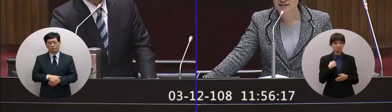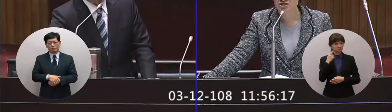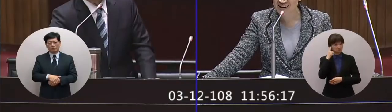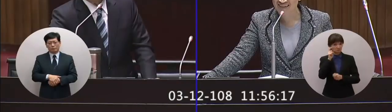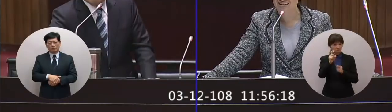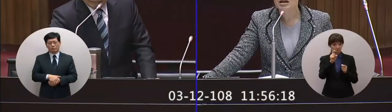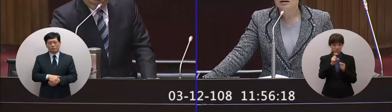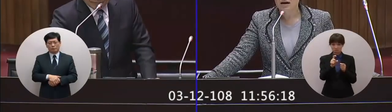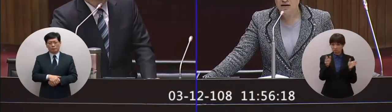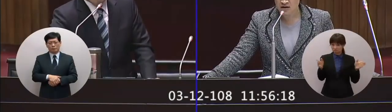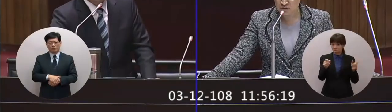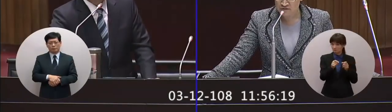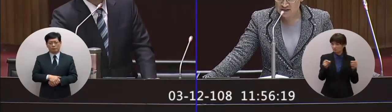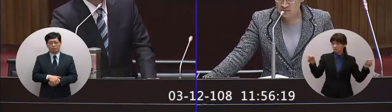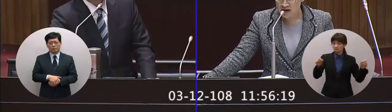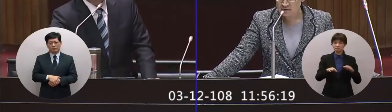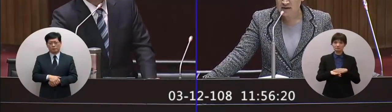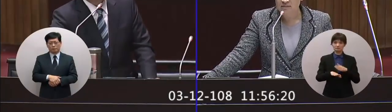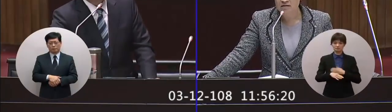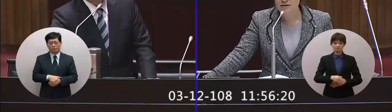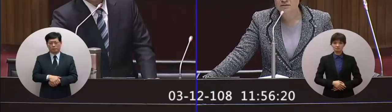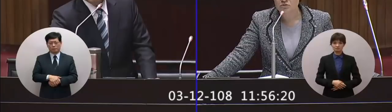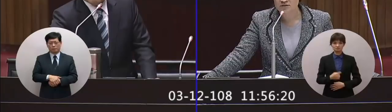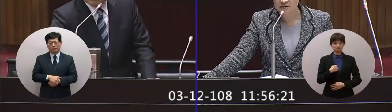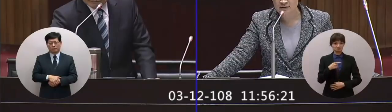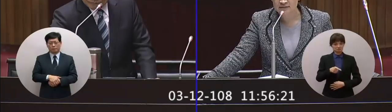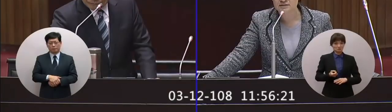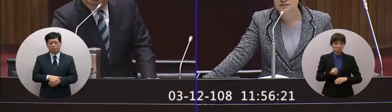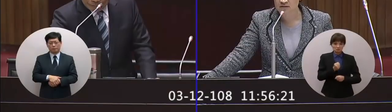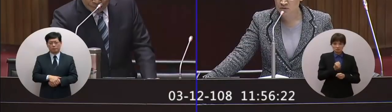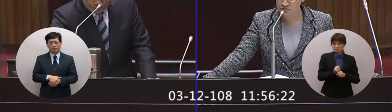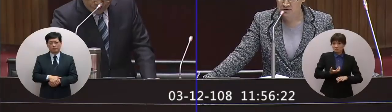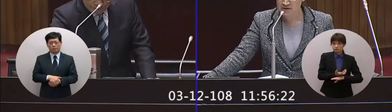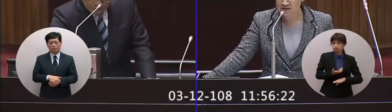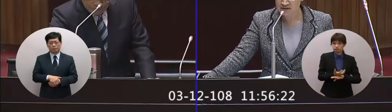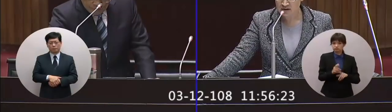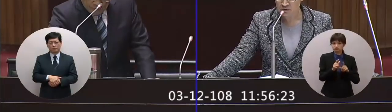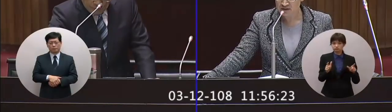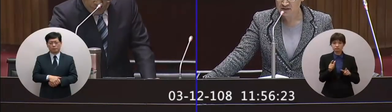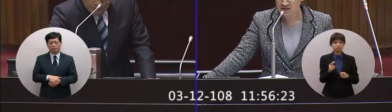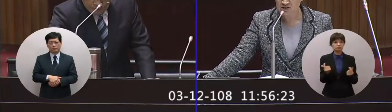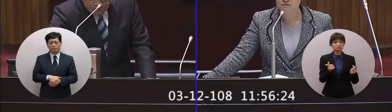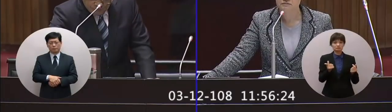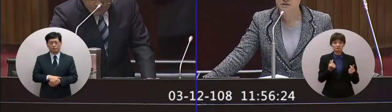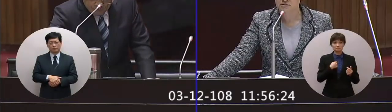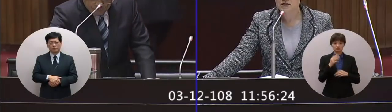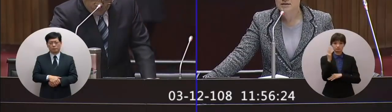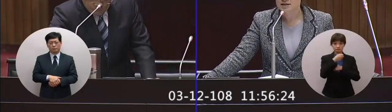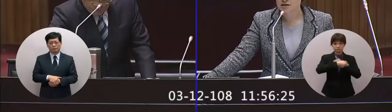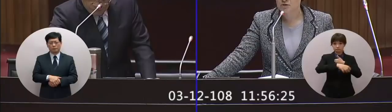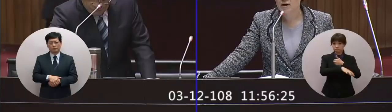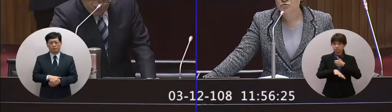也不算长哦。那有非常庞大跟浩大的工程要来进行哦。我举个例，像我们各级政府